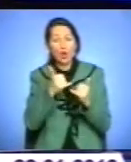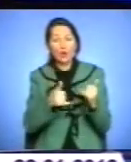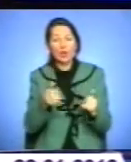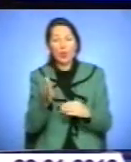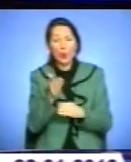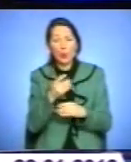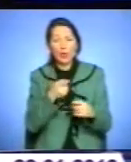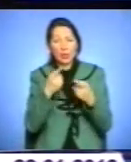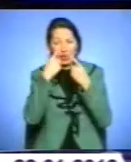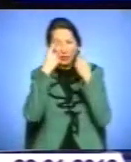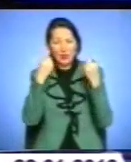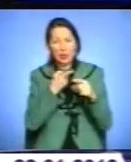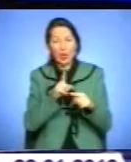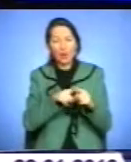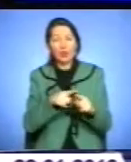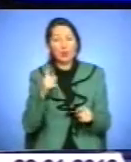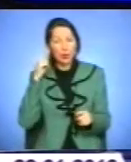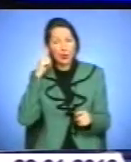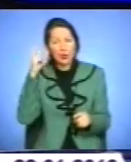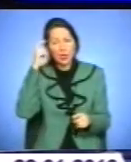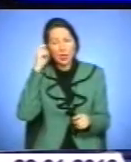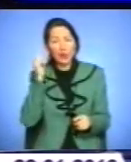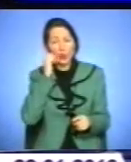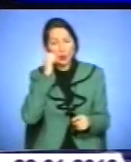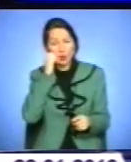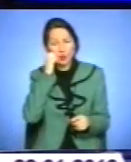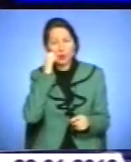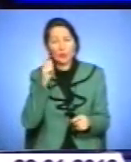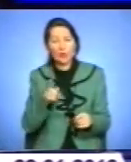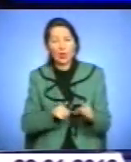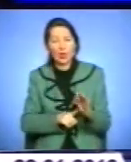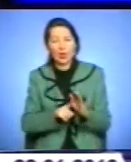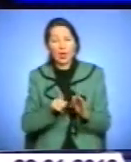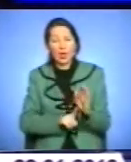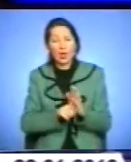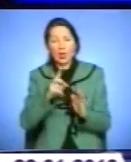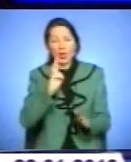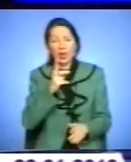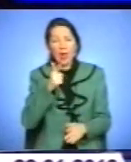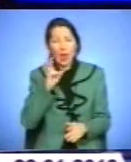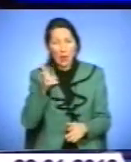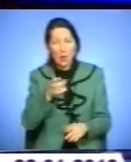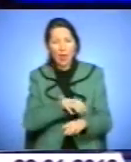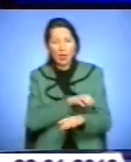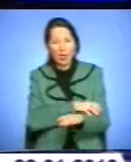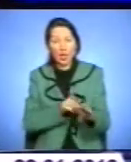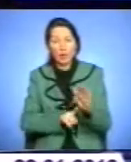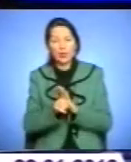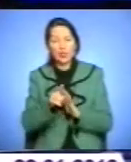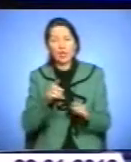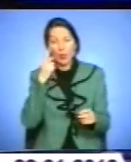до Києва і Москви, зрушивши до помсти репресивний кадебістський орган тодішньої компартійної влади. Хто були